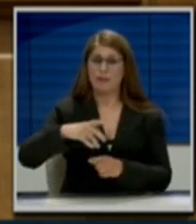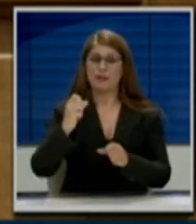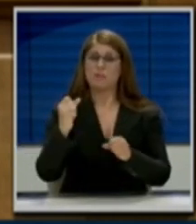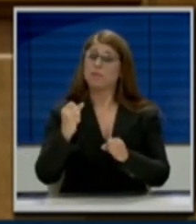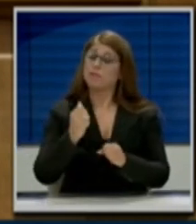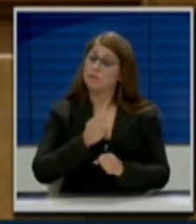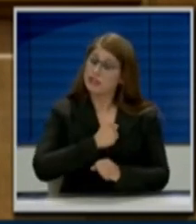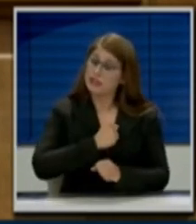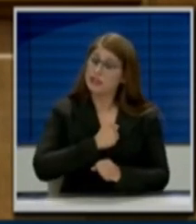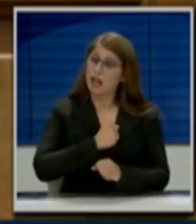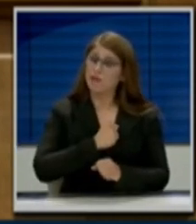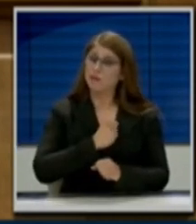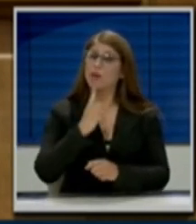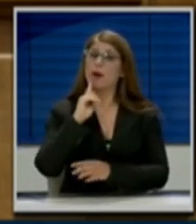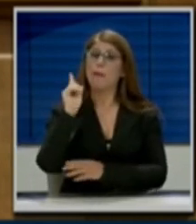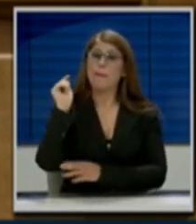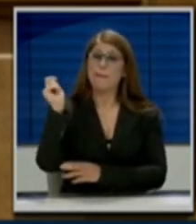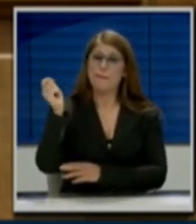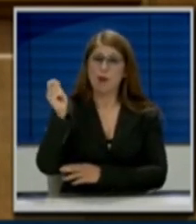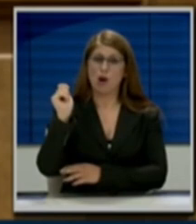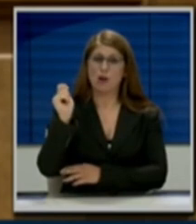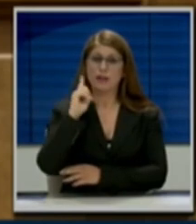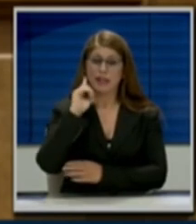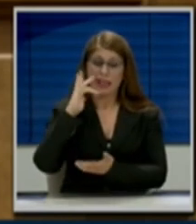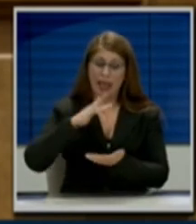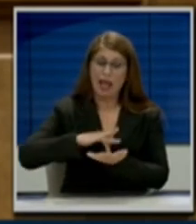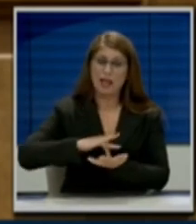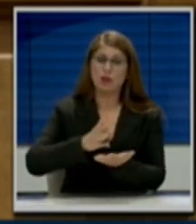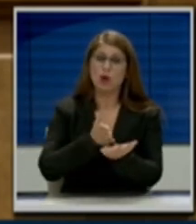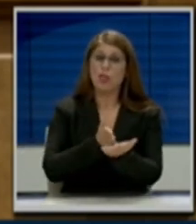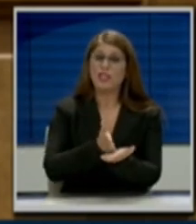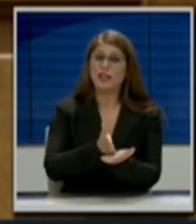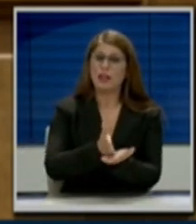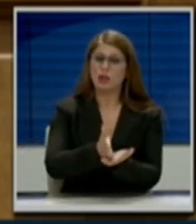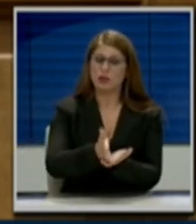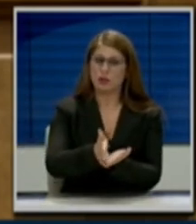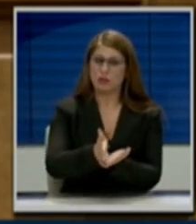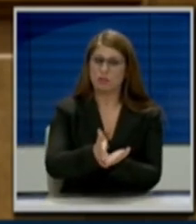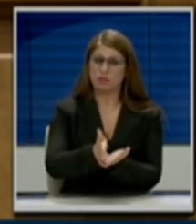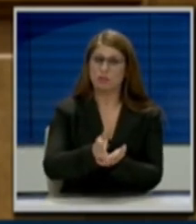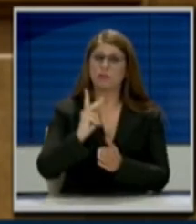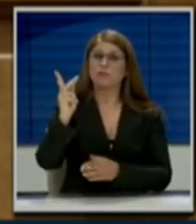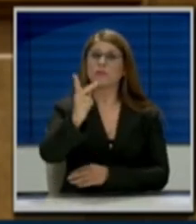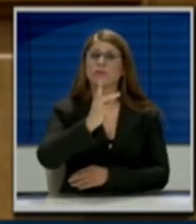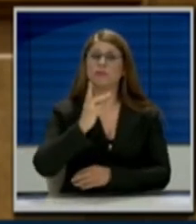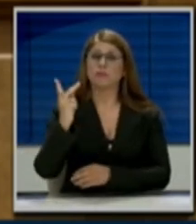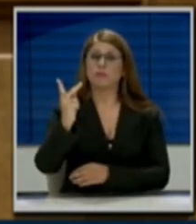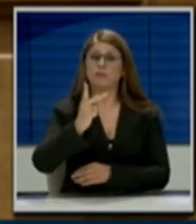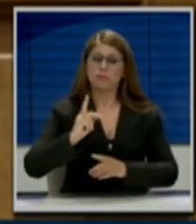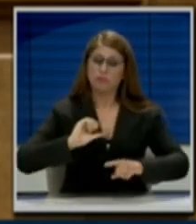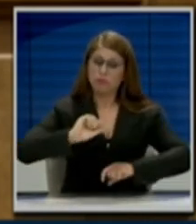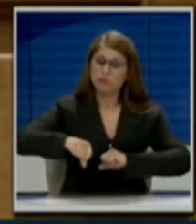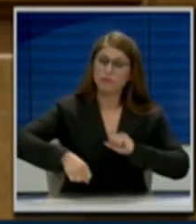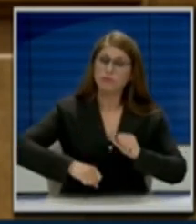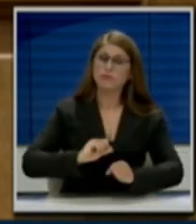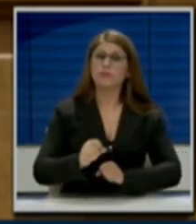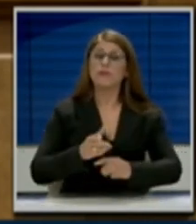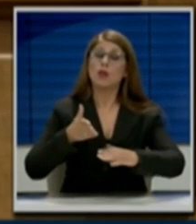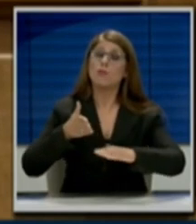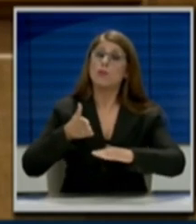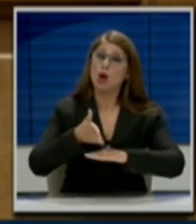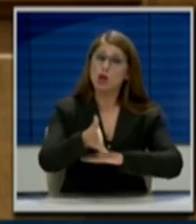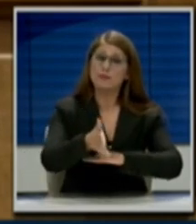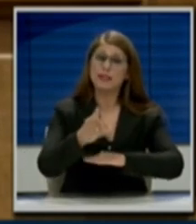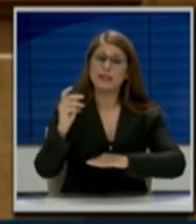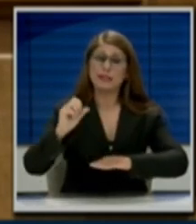πιστεύουμε σε μία πολιτική με επίκεντρο τη δικαιοσύνη, τα κοινωνικά κινήματα, την πρόσβασή